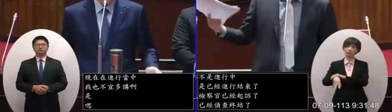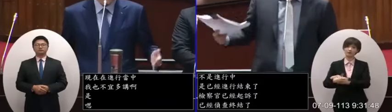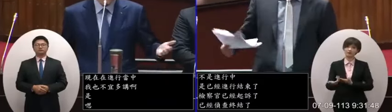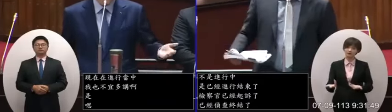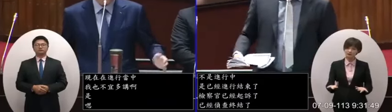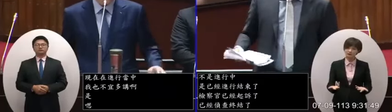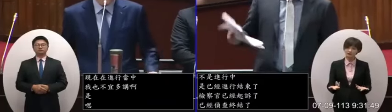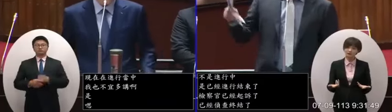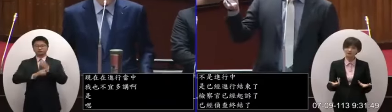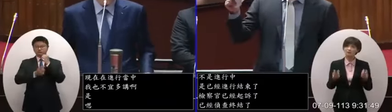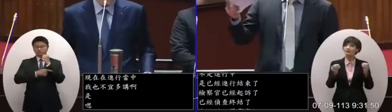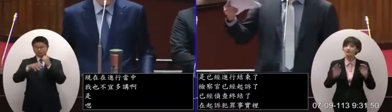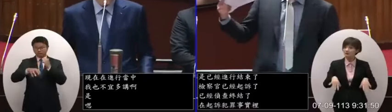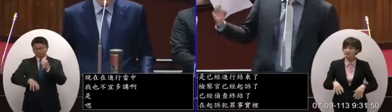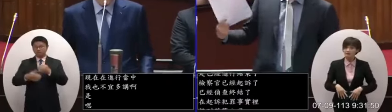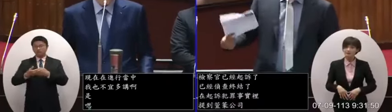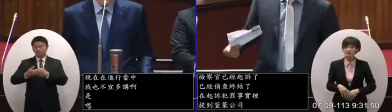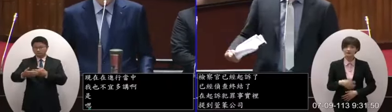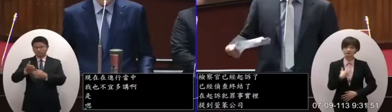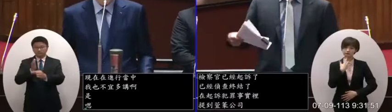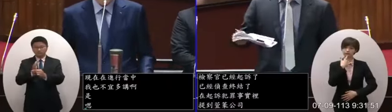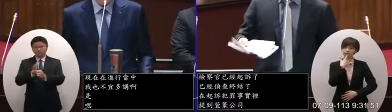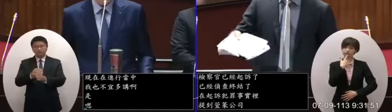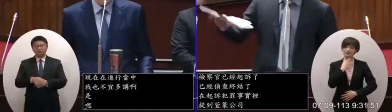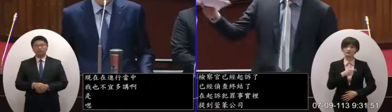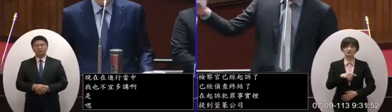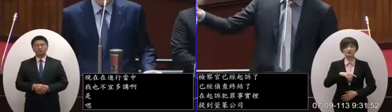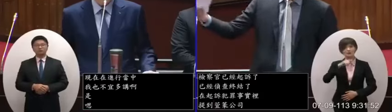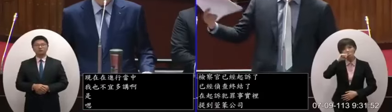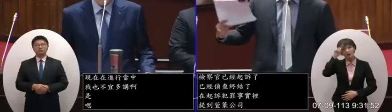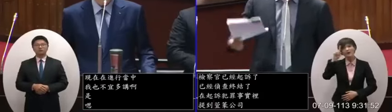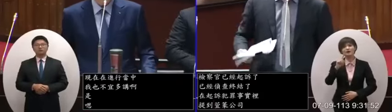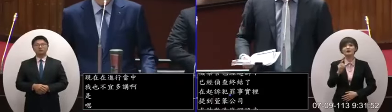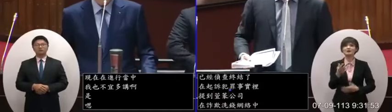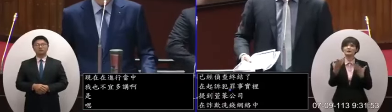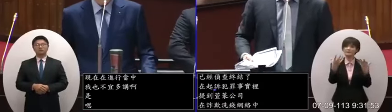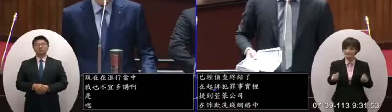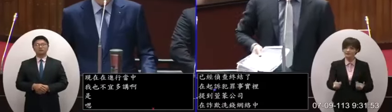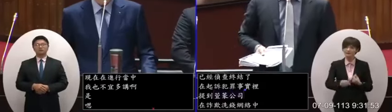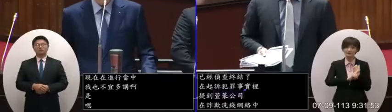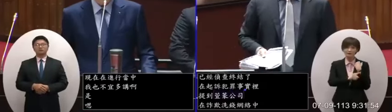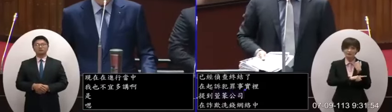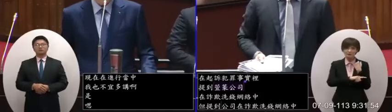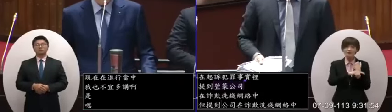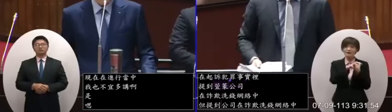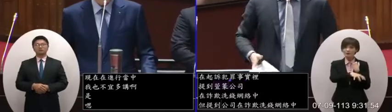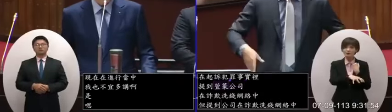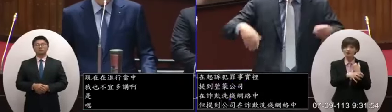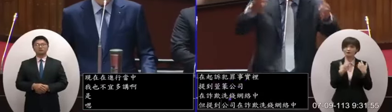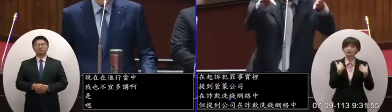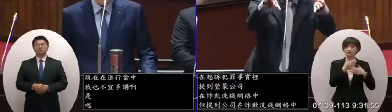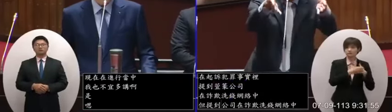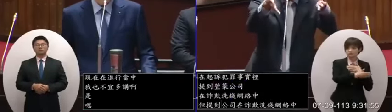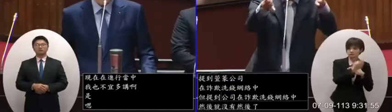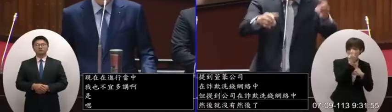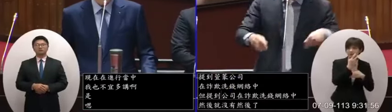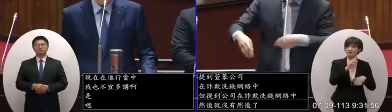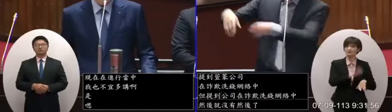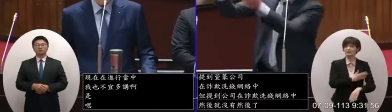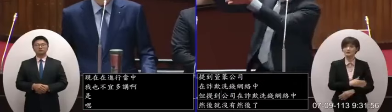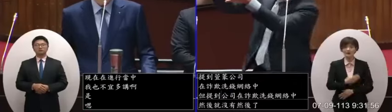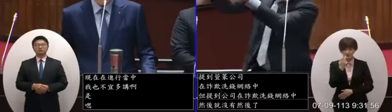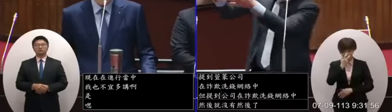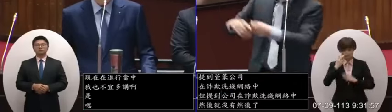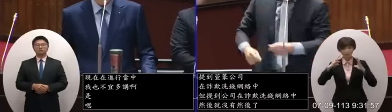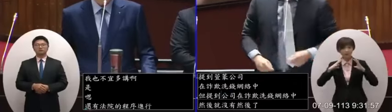什么？ 还有法院的程序进行。 这是为什么？我要公没有起诉，怎么会有法院的程序？院长，你们帮帮忙！检察官要起